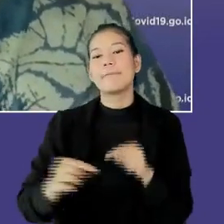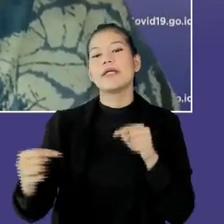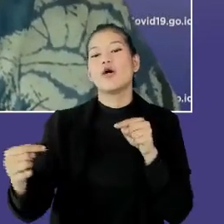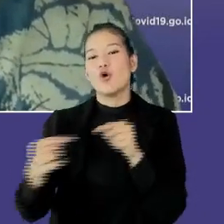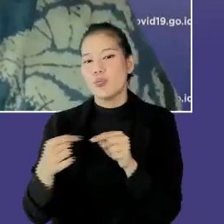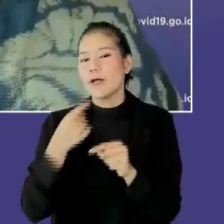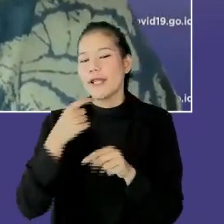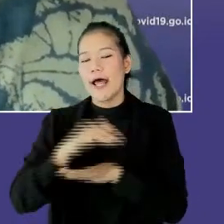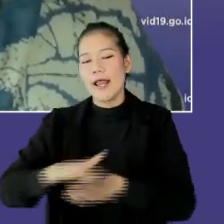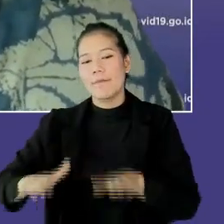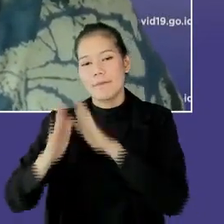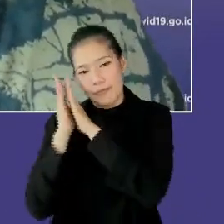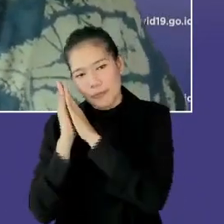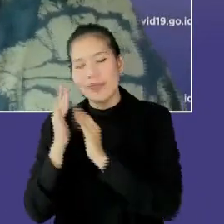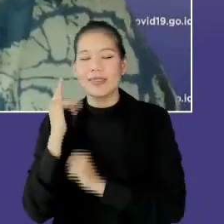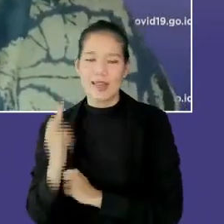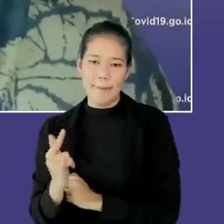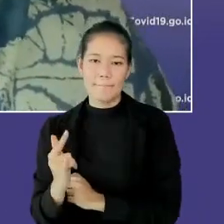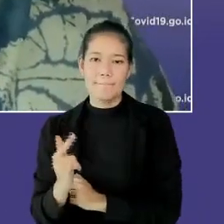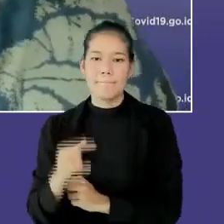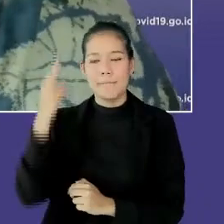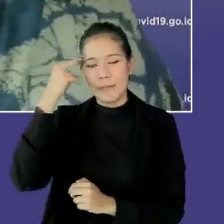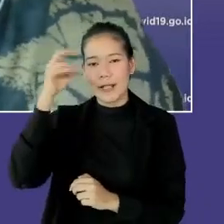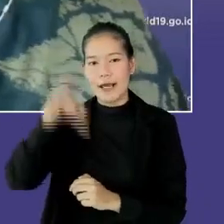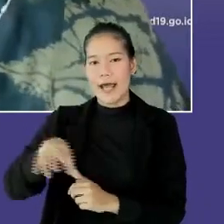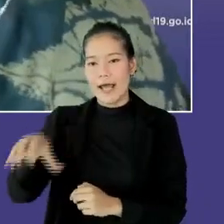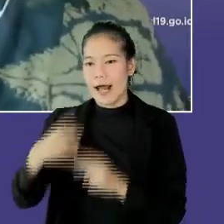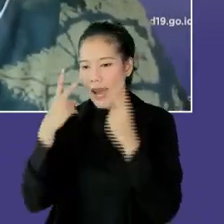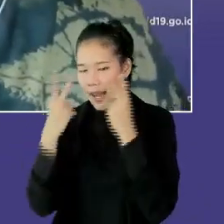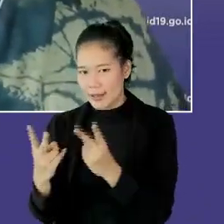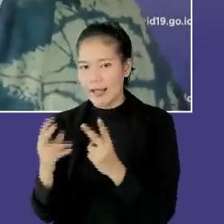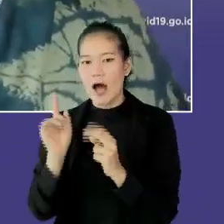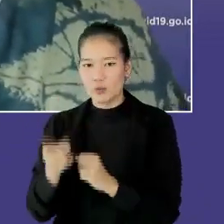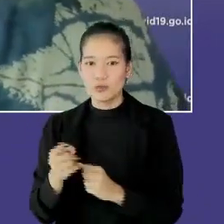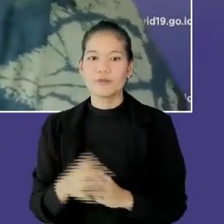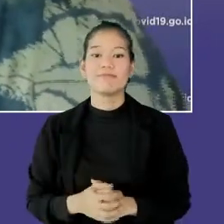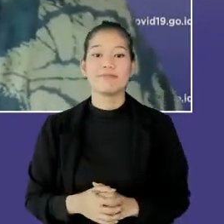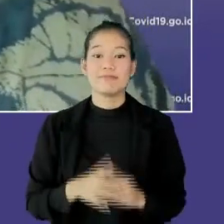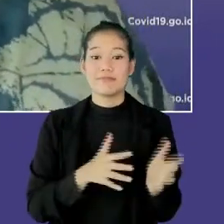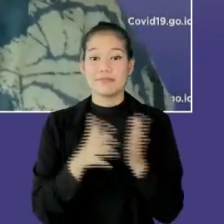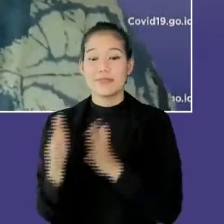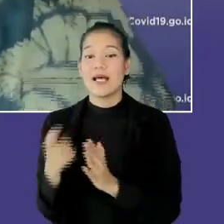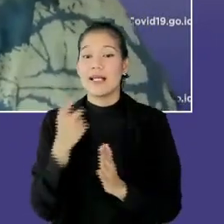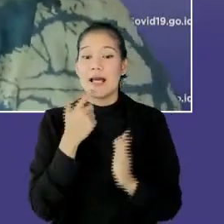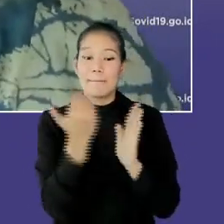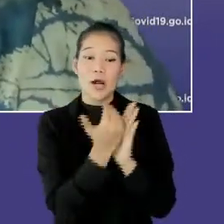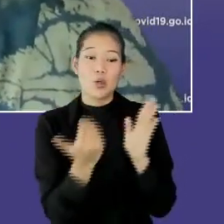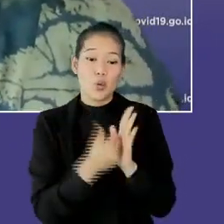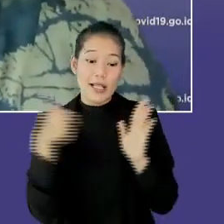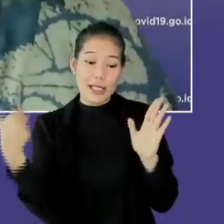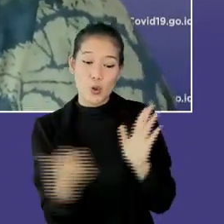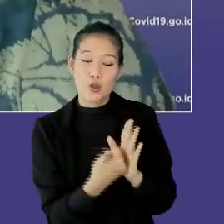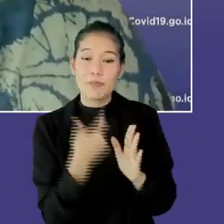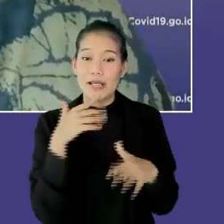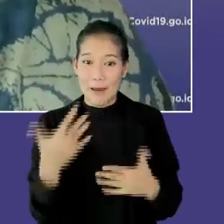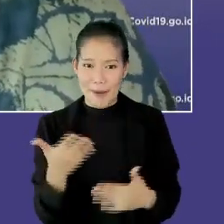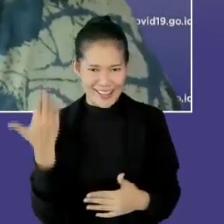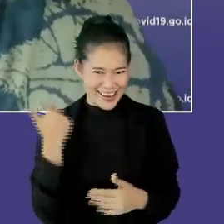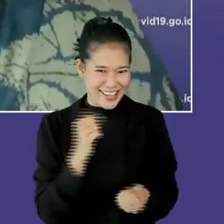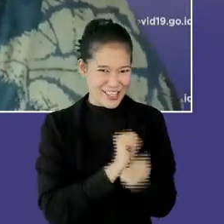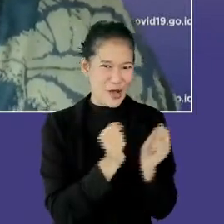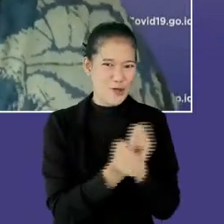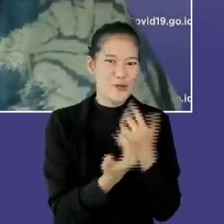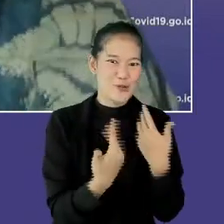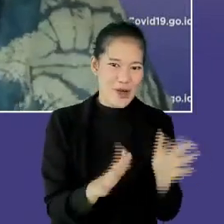angka bor harus menjadi perhatian setiap pemerintah daerah. Kita lanjut Dr. Lula sekarang ke kepatuhannya. Kalau dari tadi kita udah bicara kasusnya